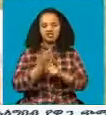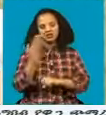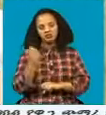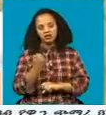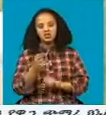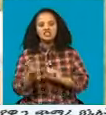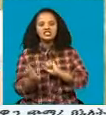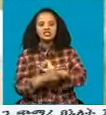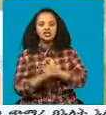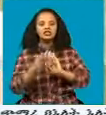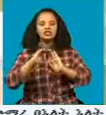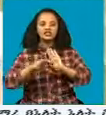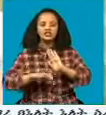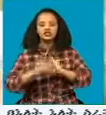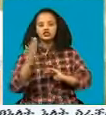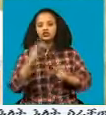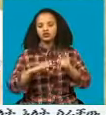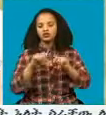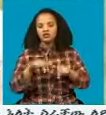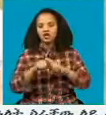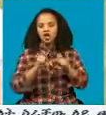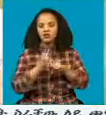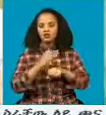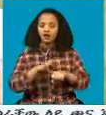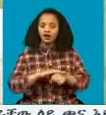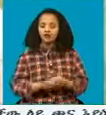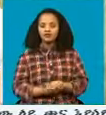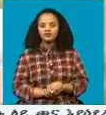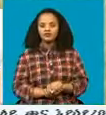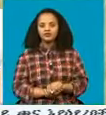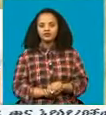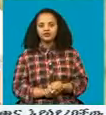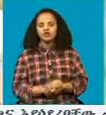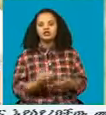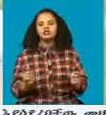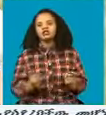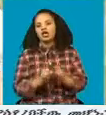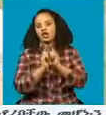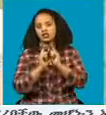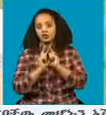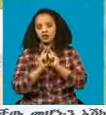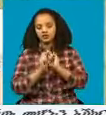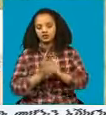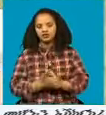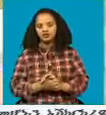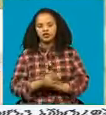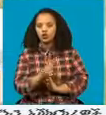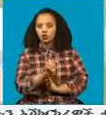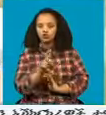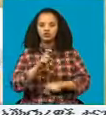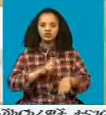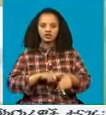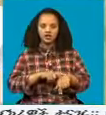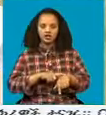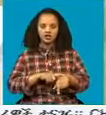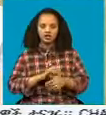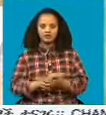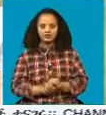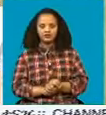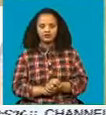የዘር እጥረት ችግር በዚህ ዓመት ላይ ሳጋጥመን ለሁለቱም ጊዜ ማለት